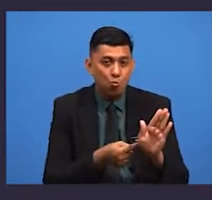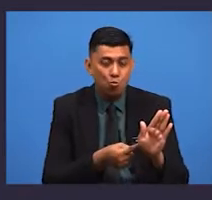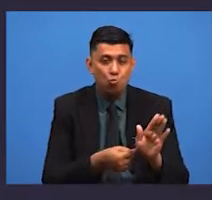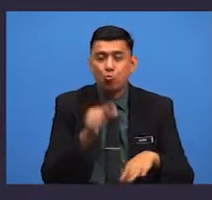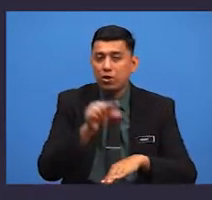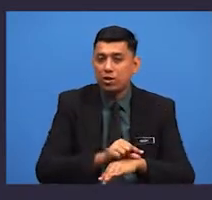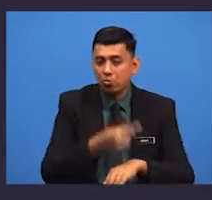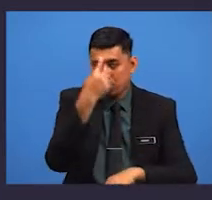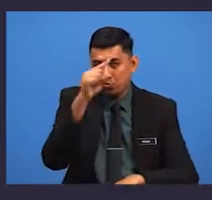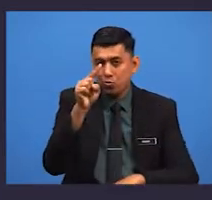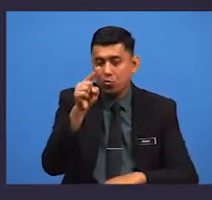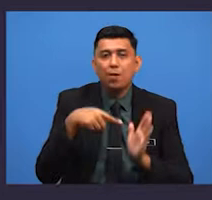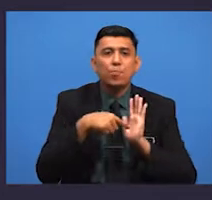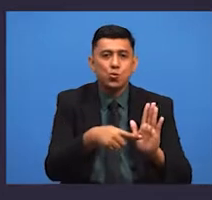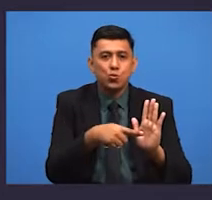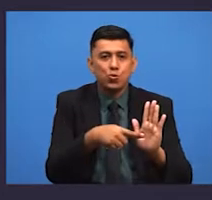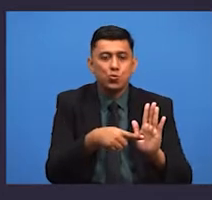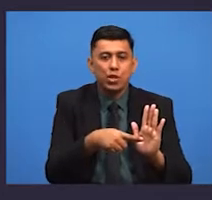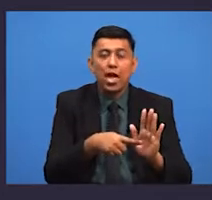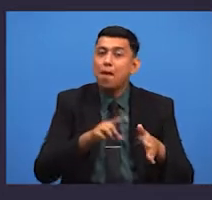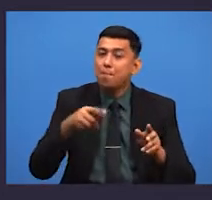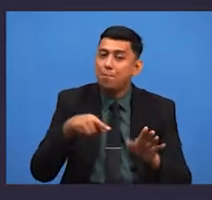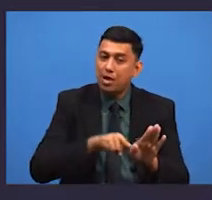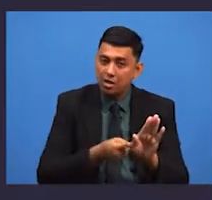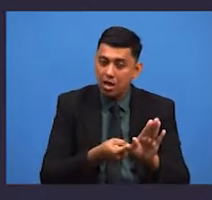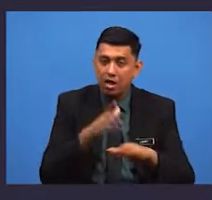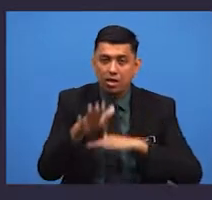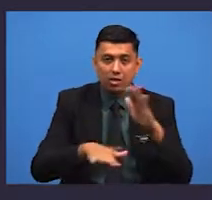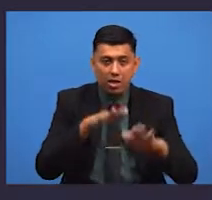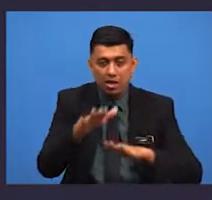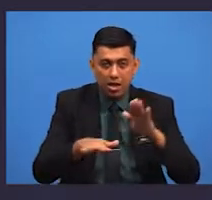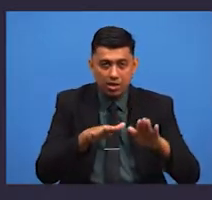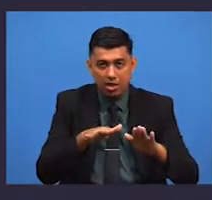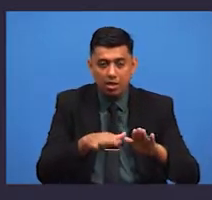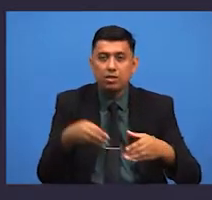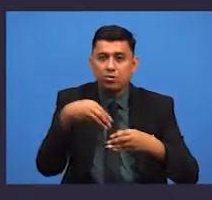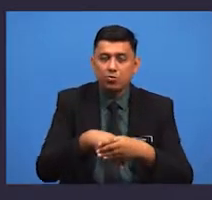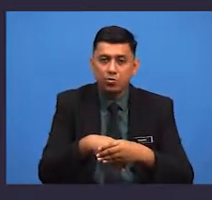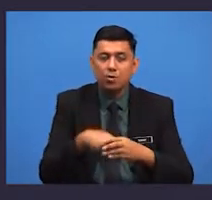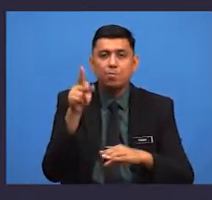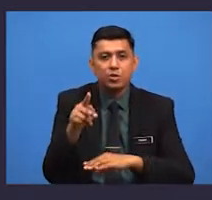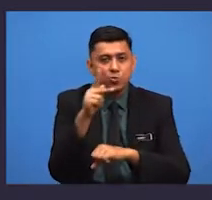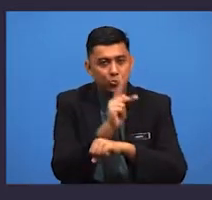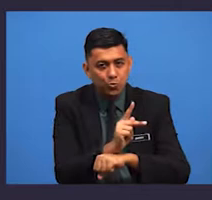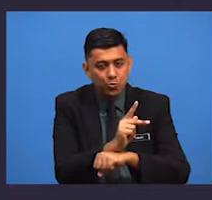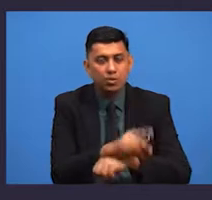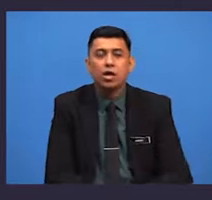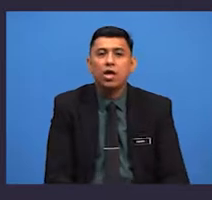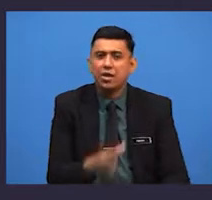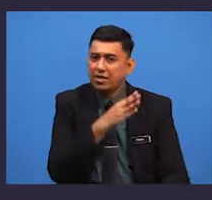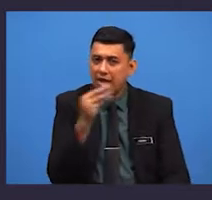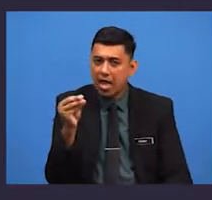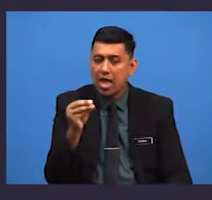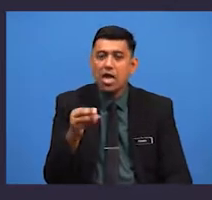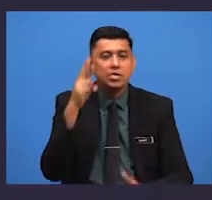Mula digunakan untuk menunjukkan permulaan langkah-langkah dalam sudukot